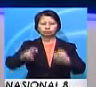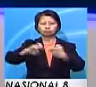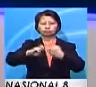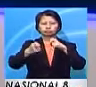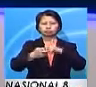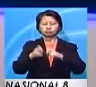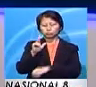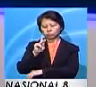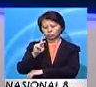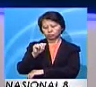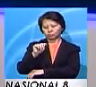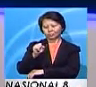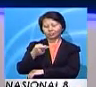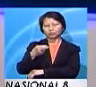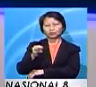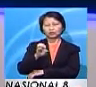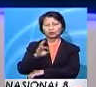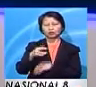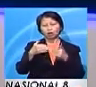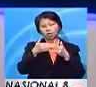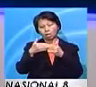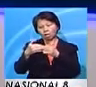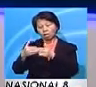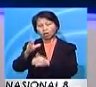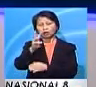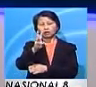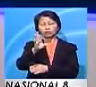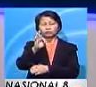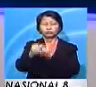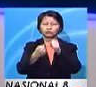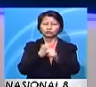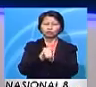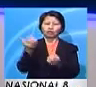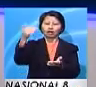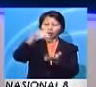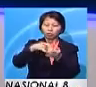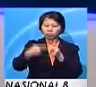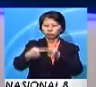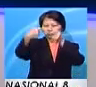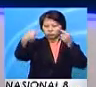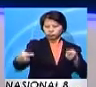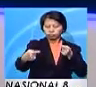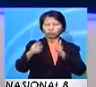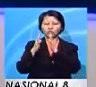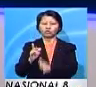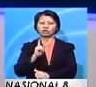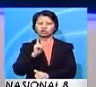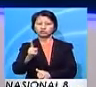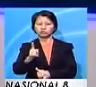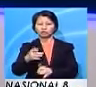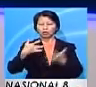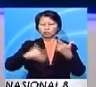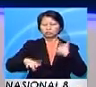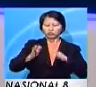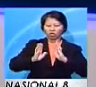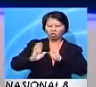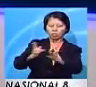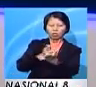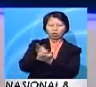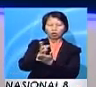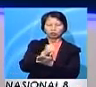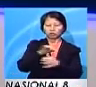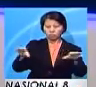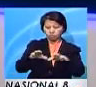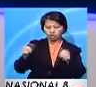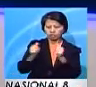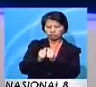Konflik Kashmir yang berlanjutan selama 69 tahun kembali tegang apabila penduduk Islam di negara itu dinafikan hak dan